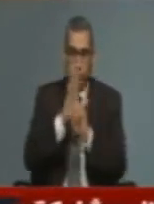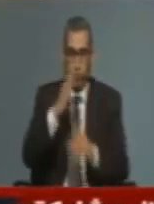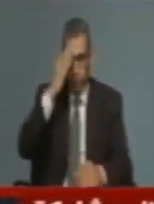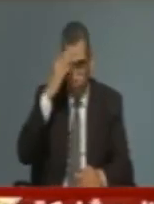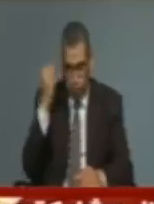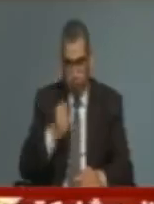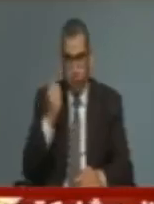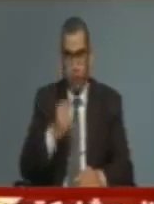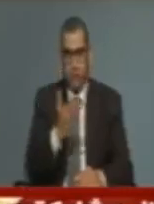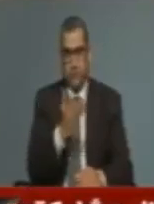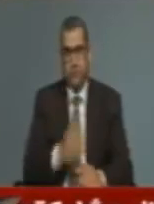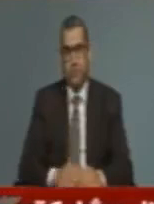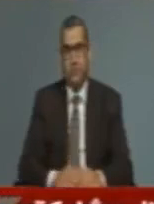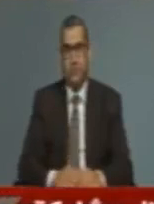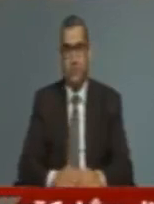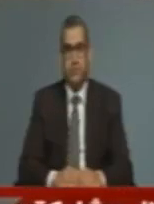جزيلا.